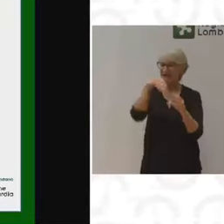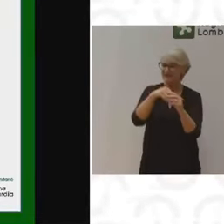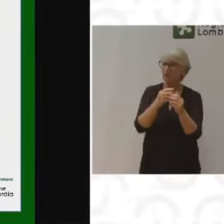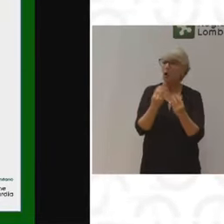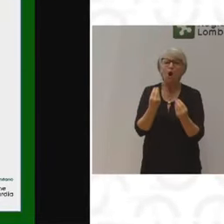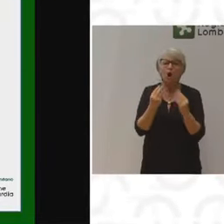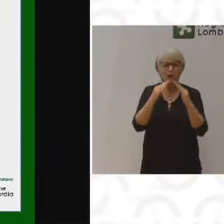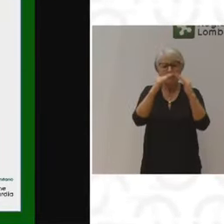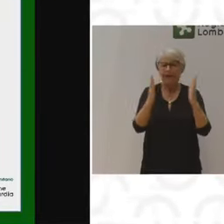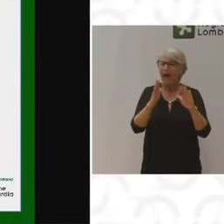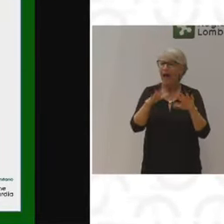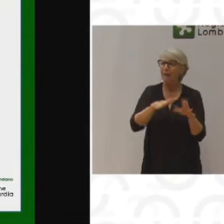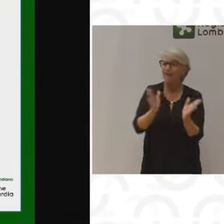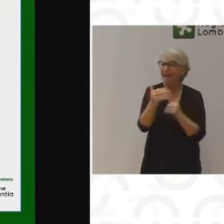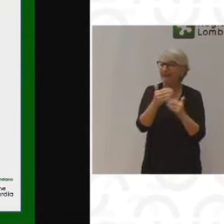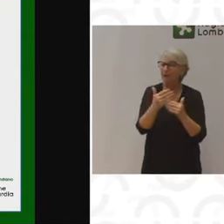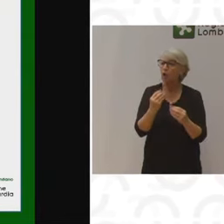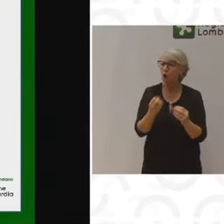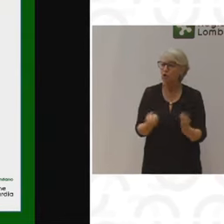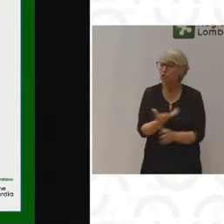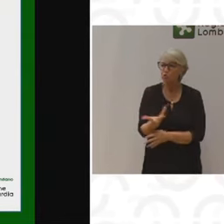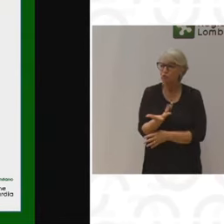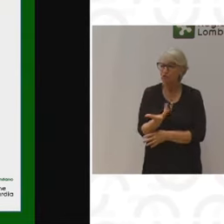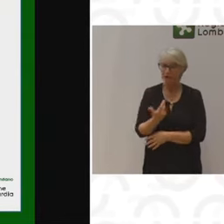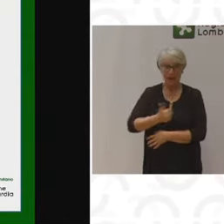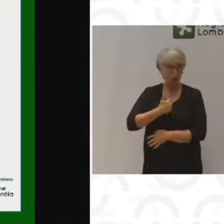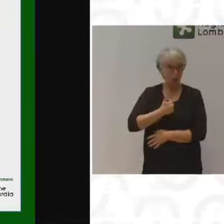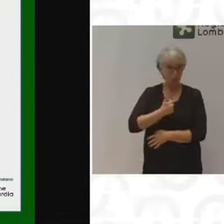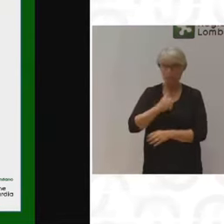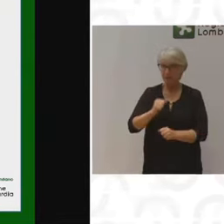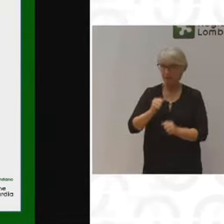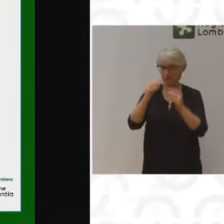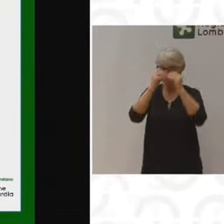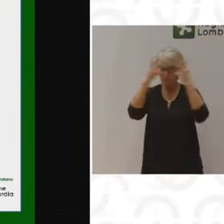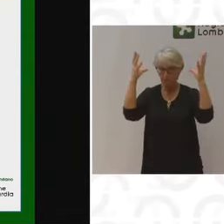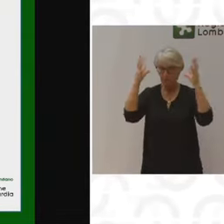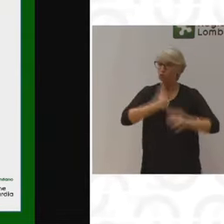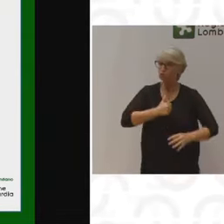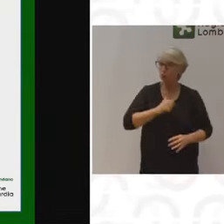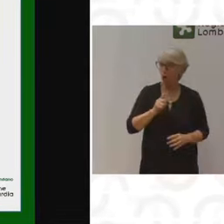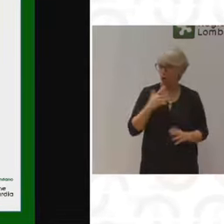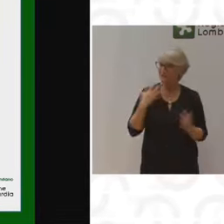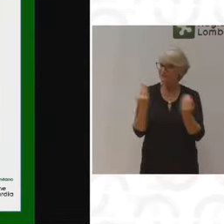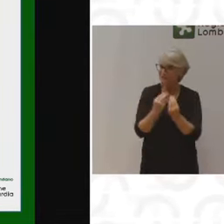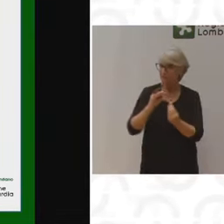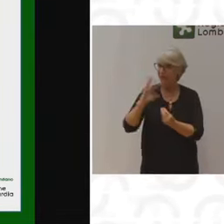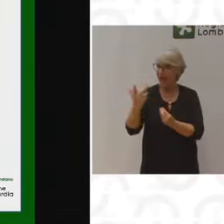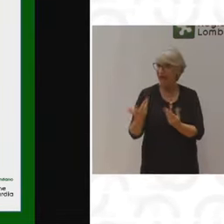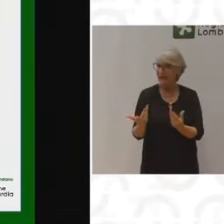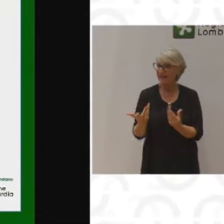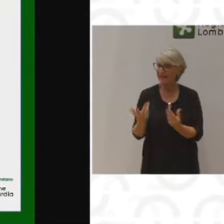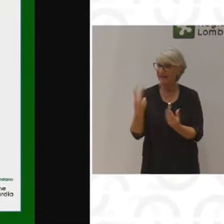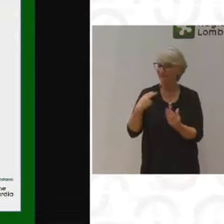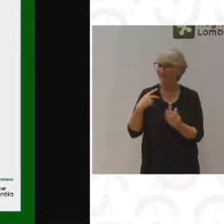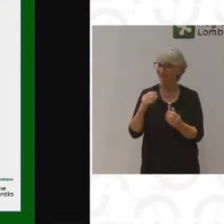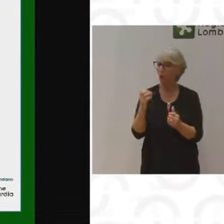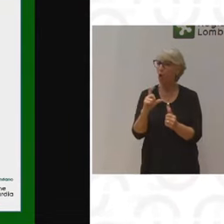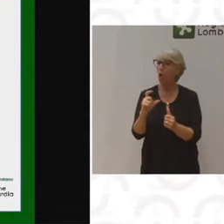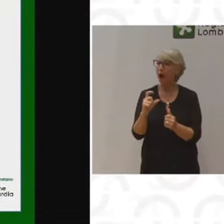succede nell'appartamento. L'autonomia è possibile solo se pensate insieme ad altri e quindi l'appartamento,